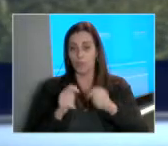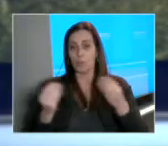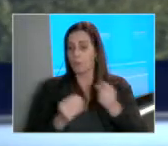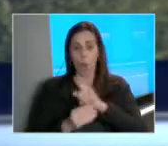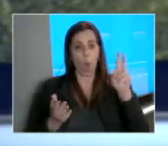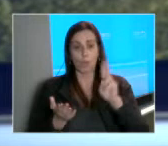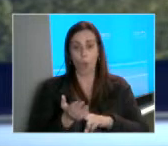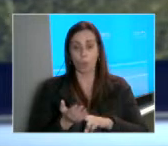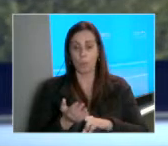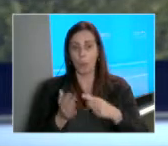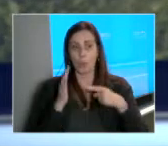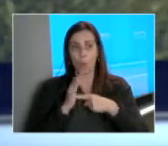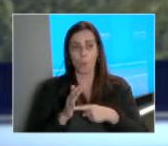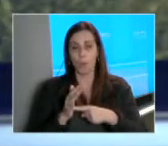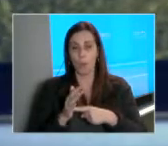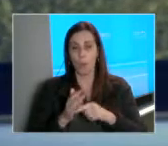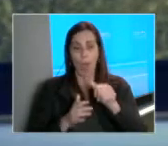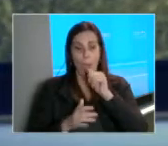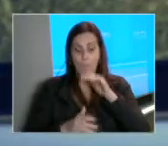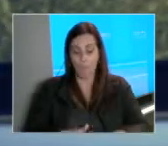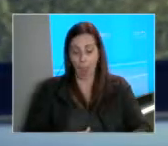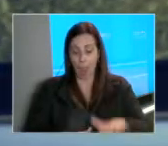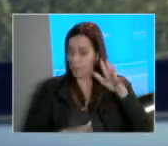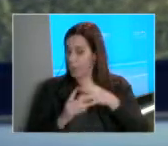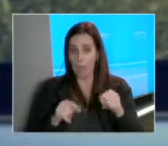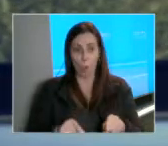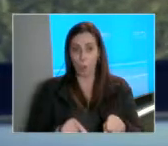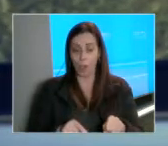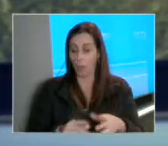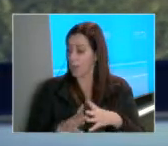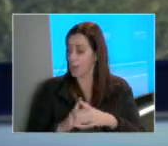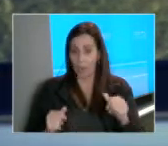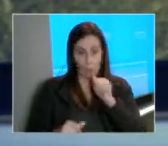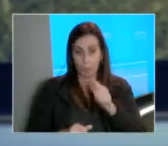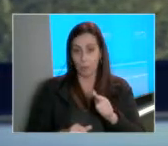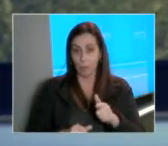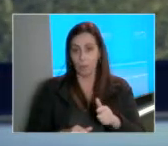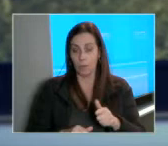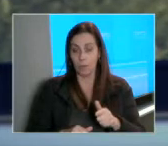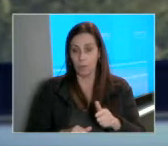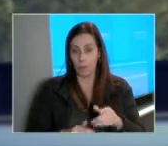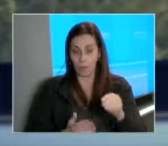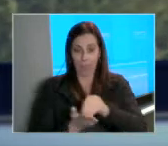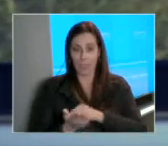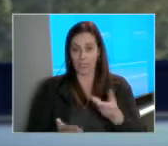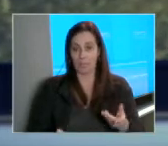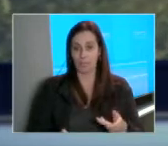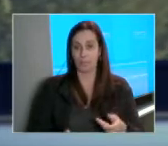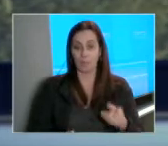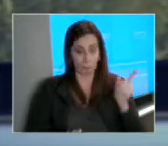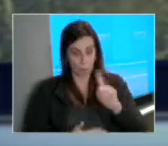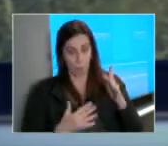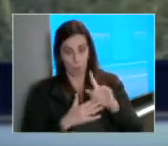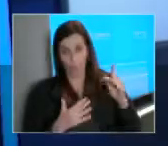לא נכונים. לדוגמה, הבאר של כפר קסם, העלימו אותה, העלימו אותה מה... התזכיר. בדיוק. ומישהו בודק